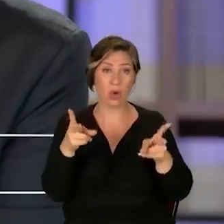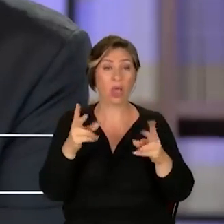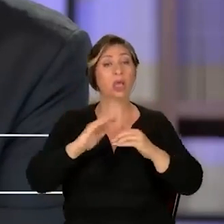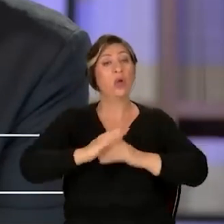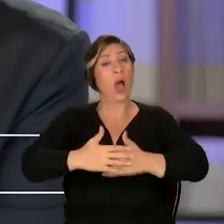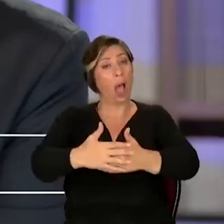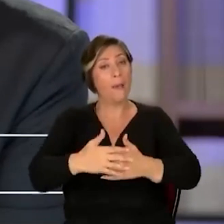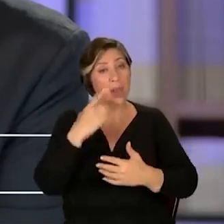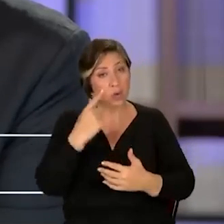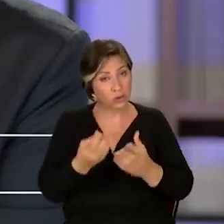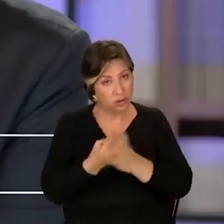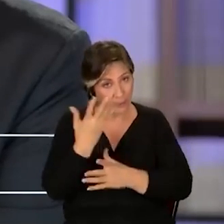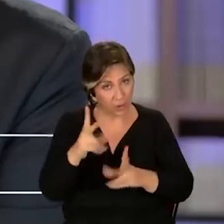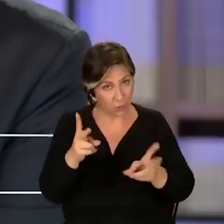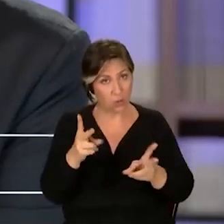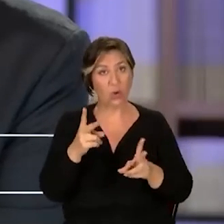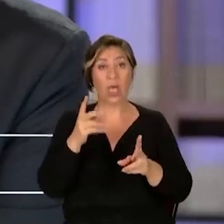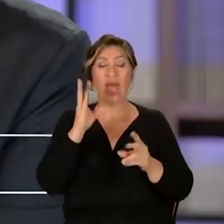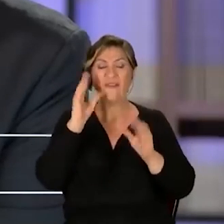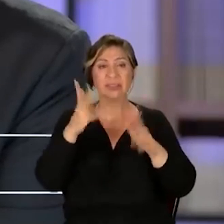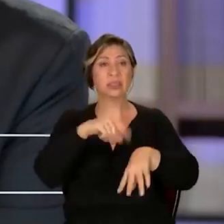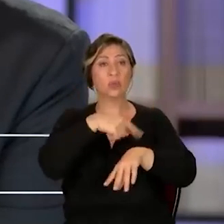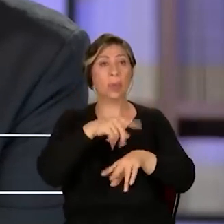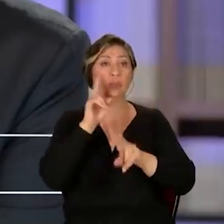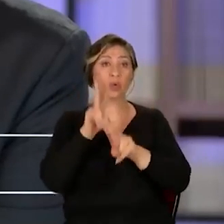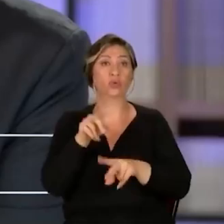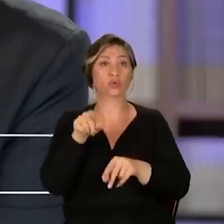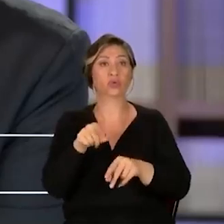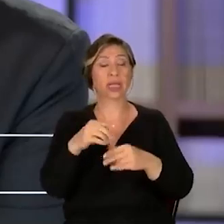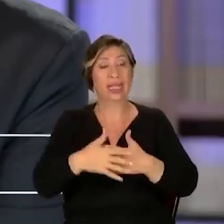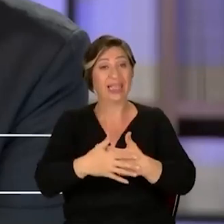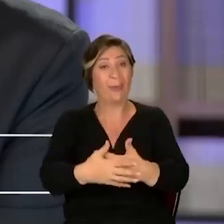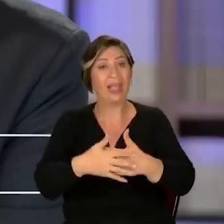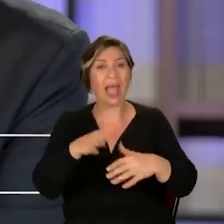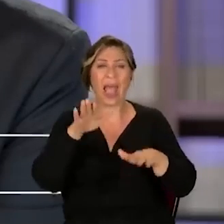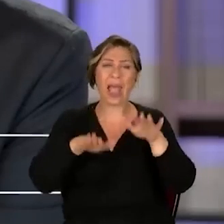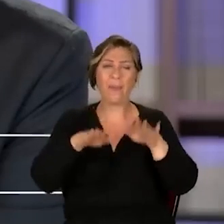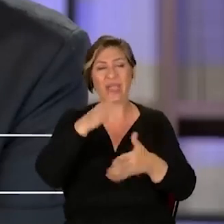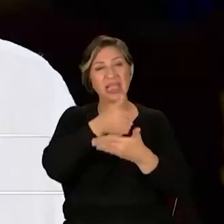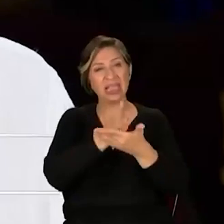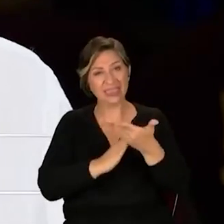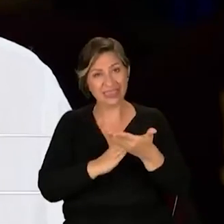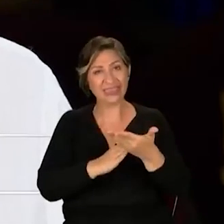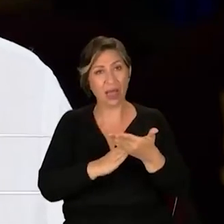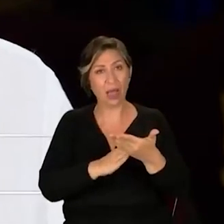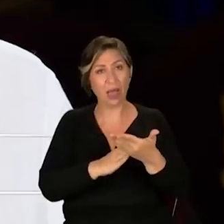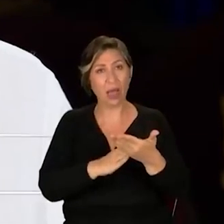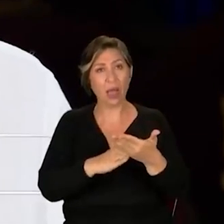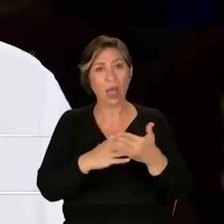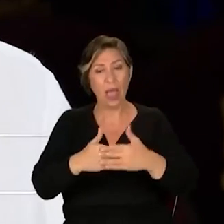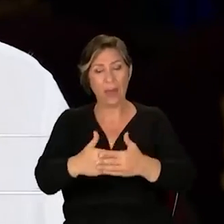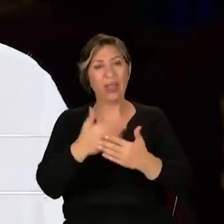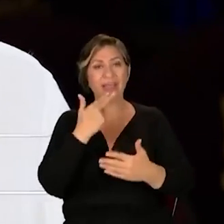Gebelik de çıkabiliyor mesela. En çok gördüğümüz dönemdir. Gebeliklerin hemen hemen yarısında